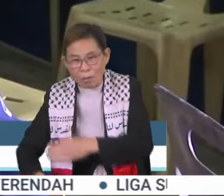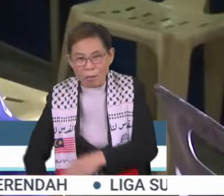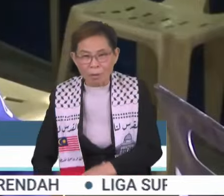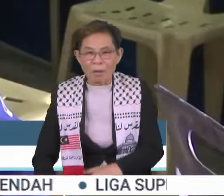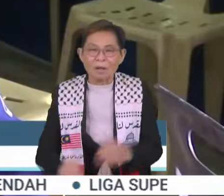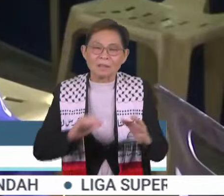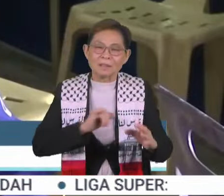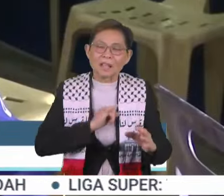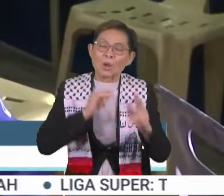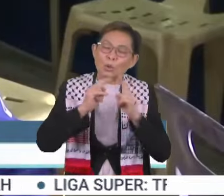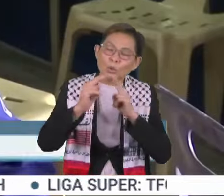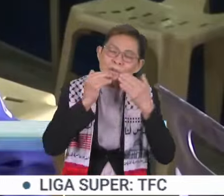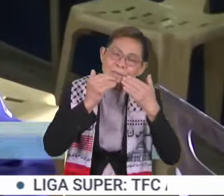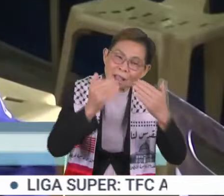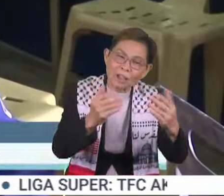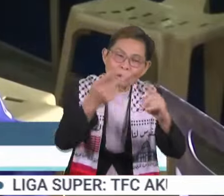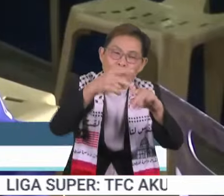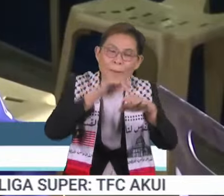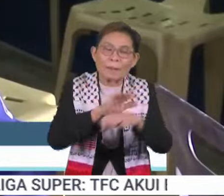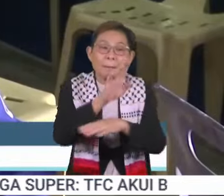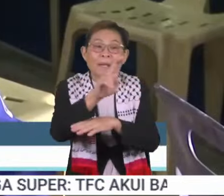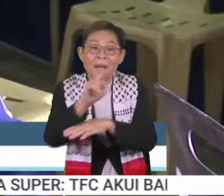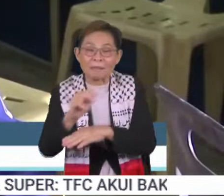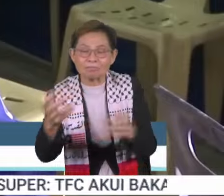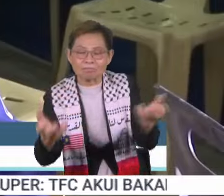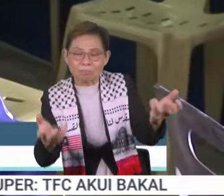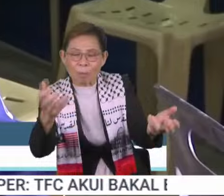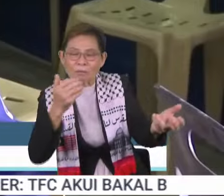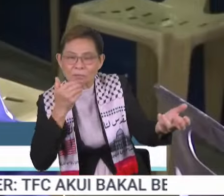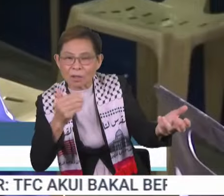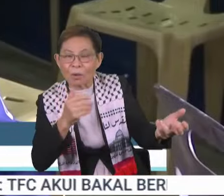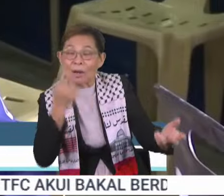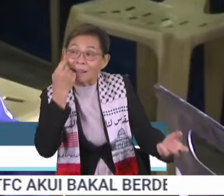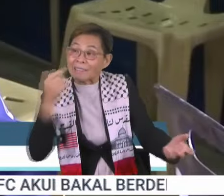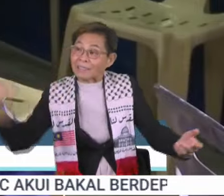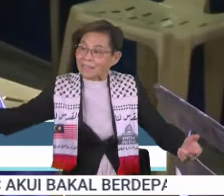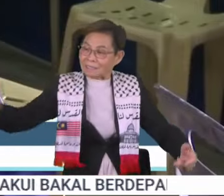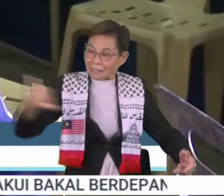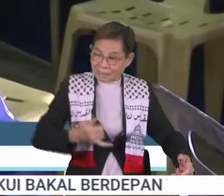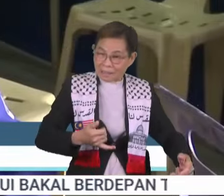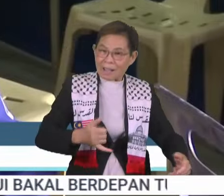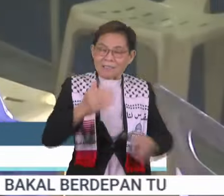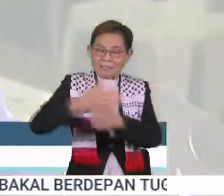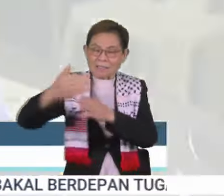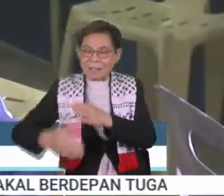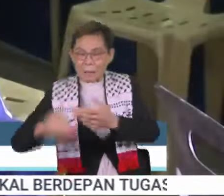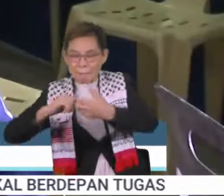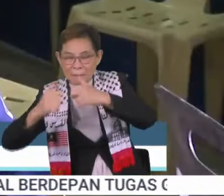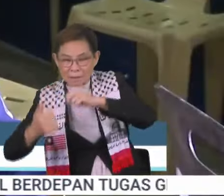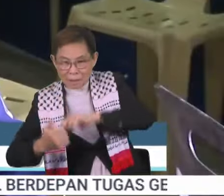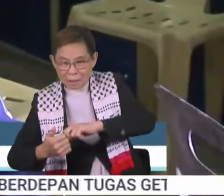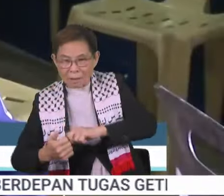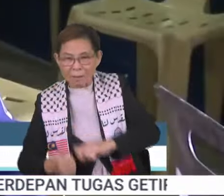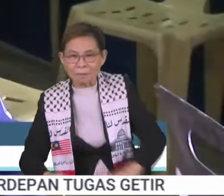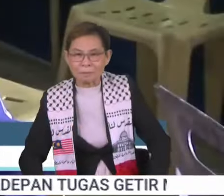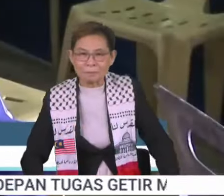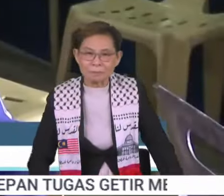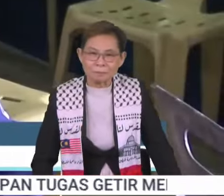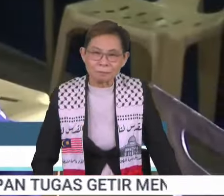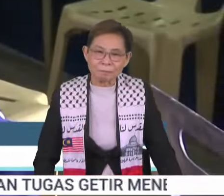Terima kasih lah pada BN ni. Tadi dia mari nak selesai masalah mok sini.